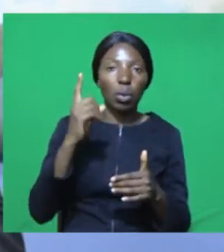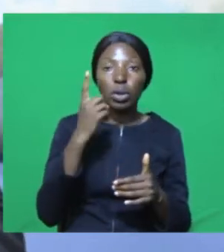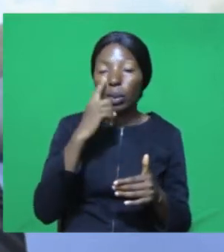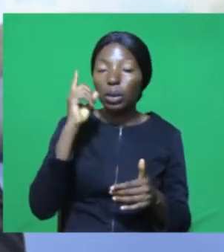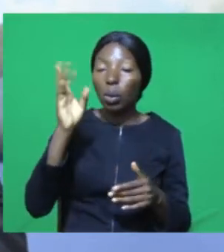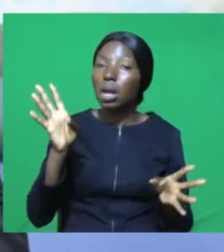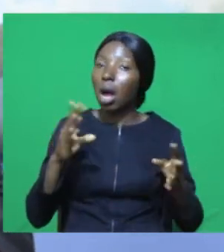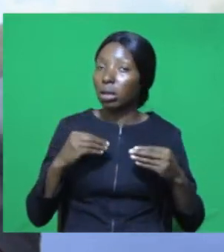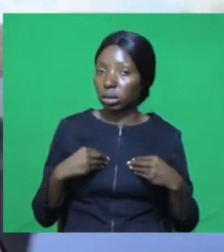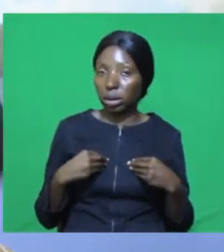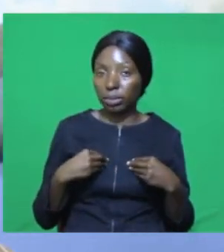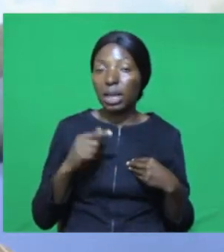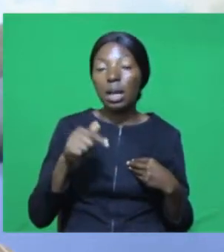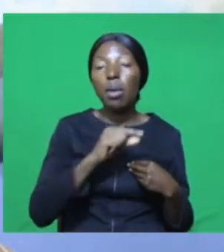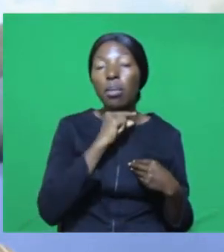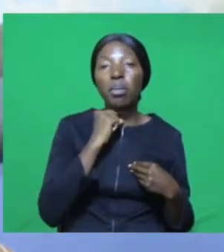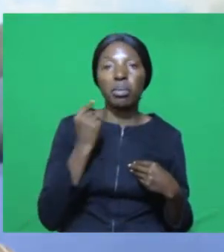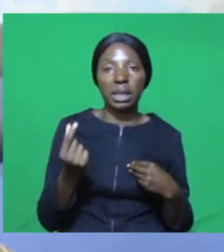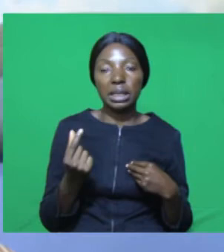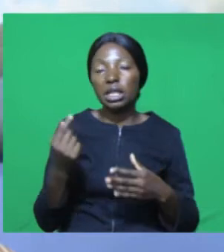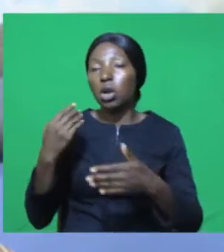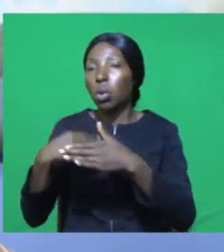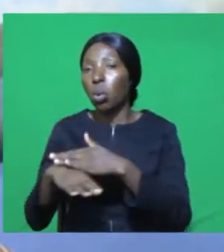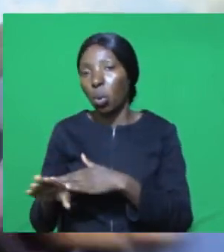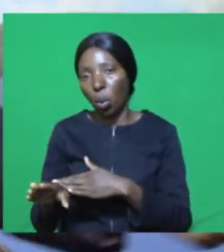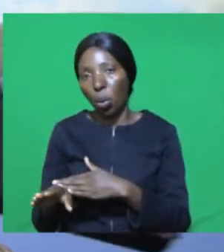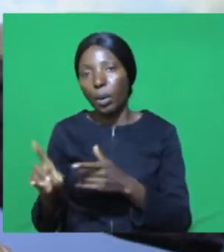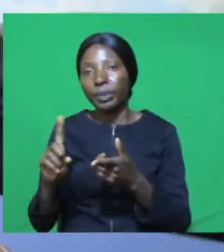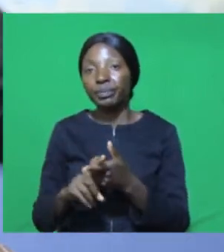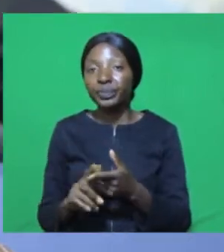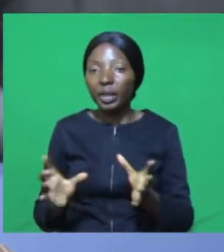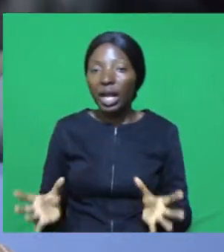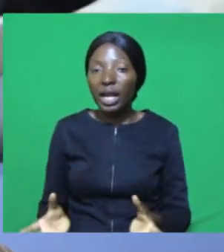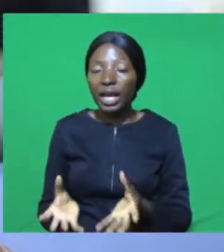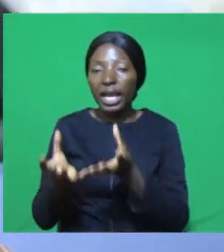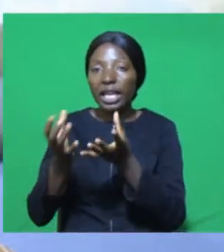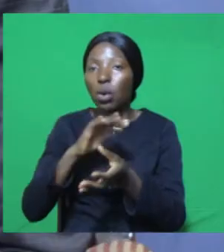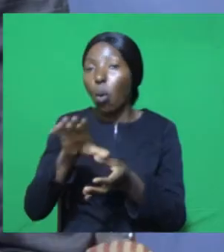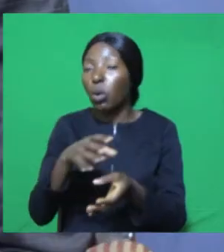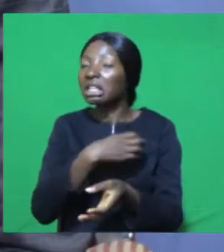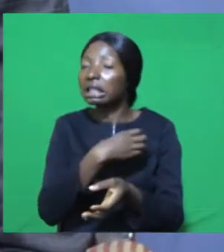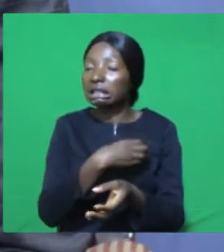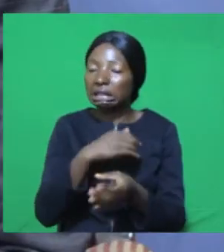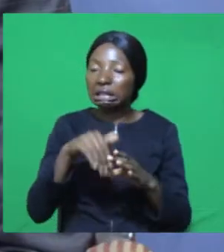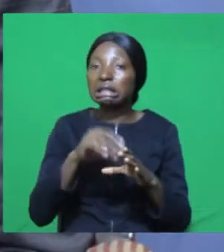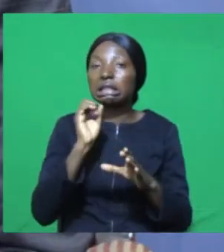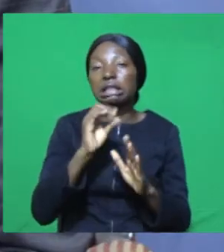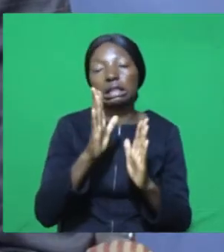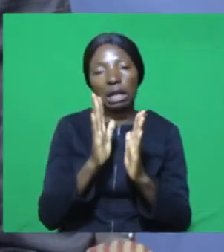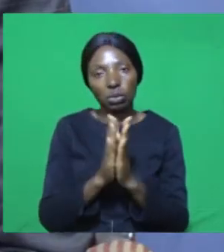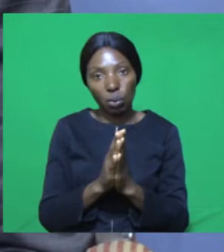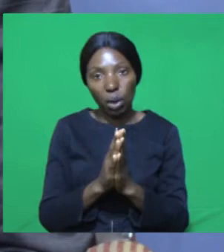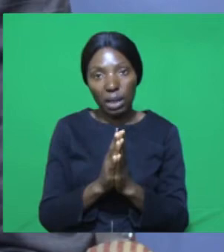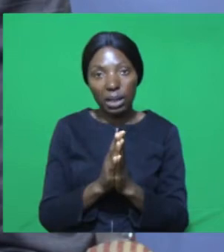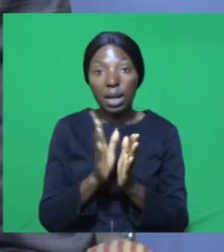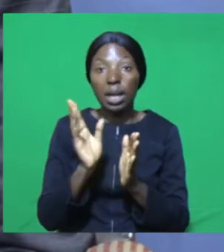Mwari vabvuma muprisita aibuda akatakura zvitema zvese zvakazviri musanctuary. Okay.